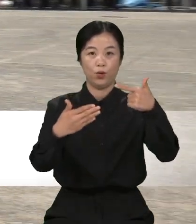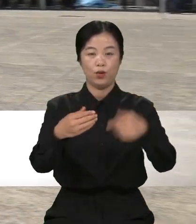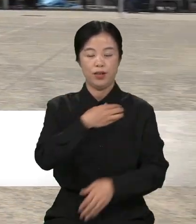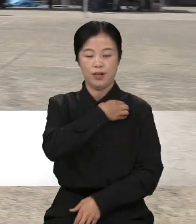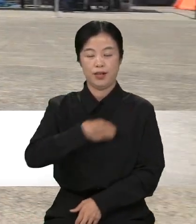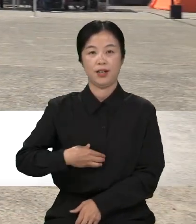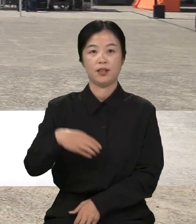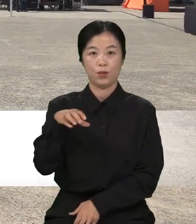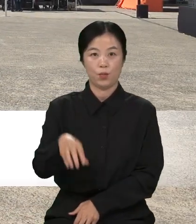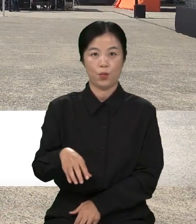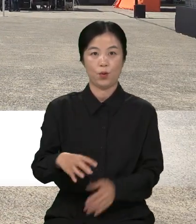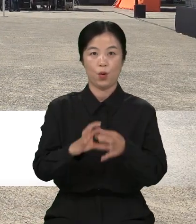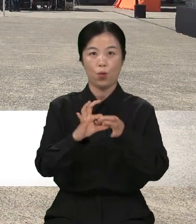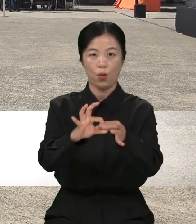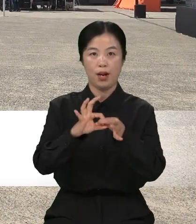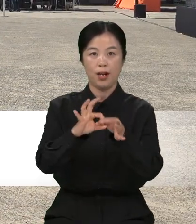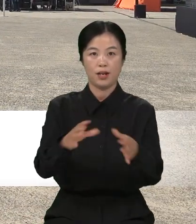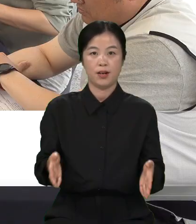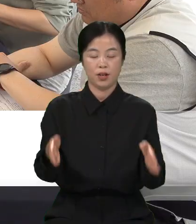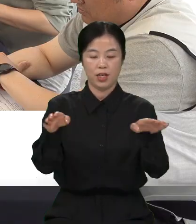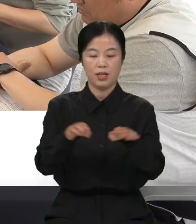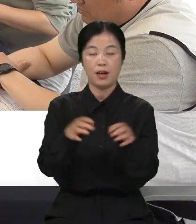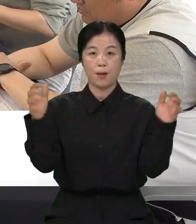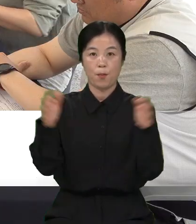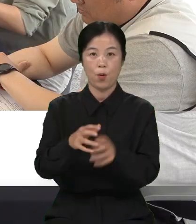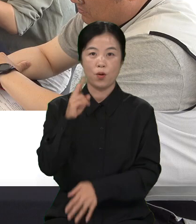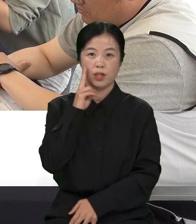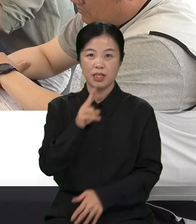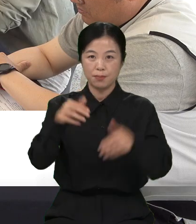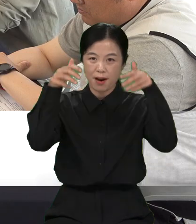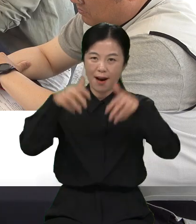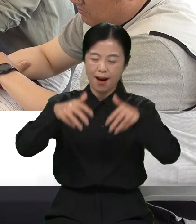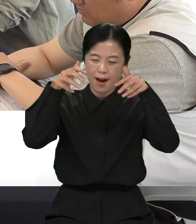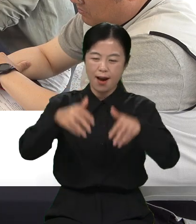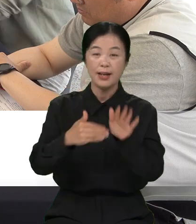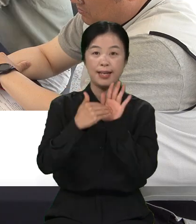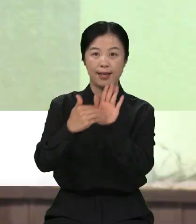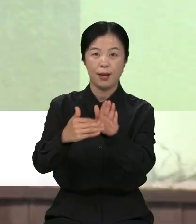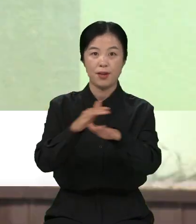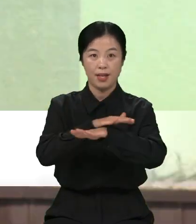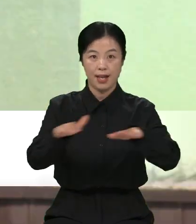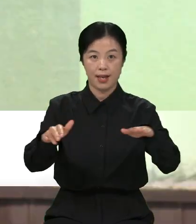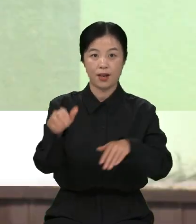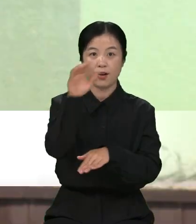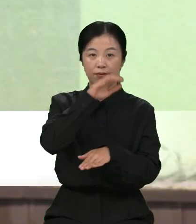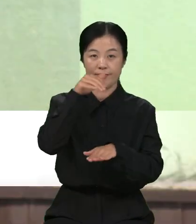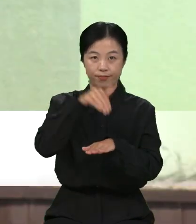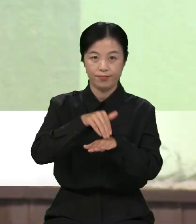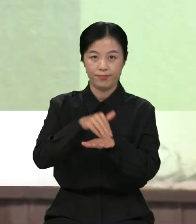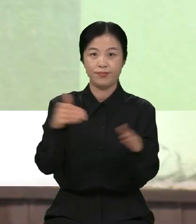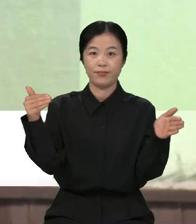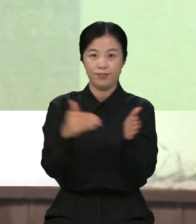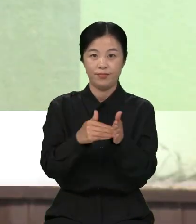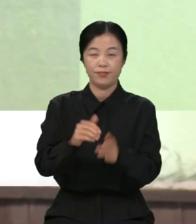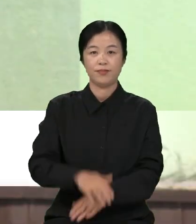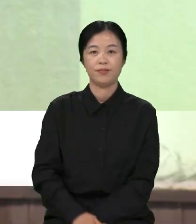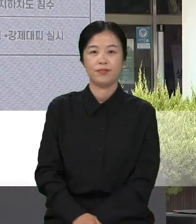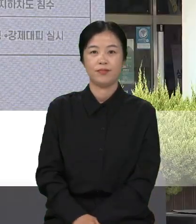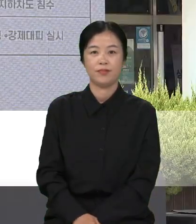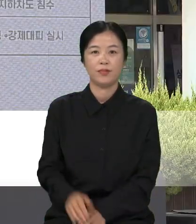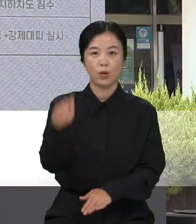포항시는 지난 9일 대송면 행정복지센터에서 유관기관 등과 함께 극한 강우 대비 대처 훈련을 실시했습니다